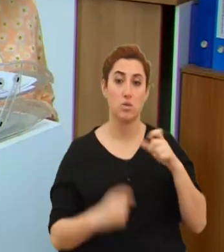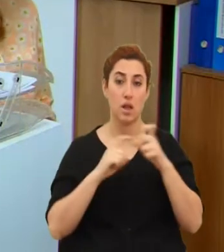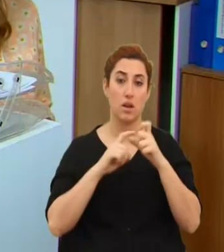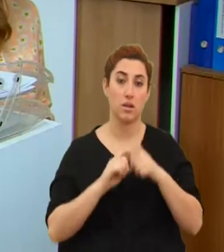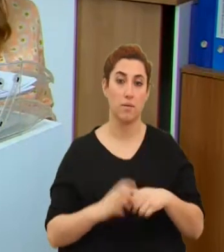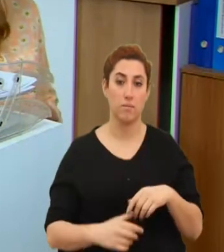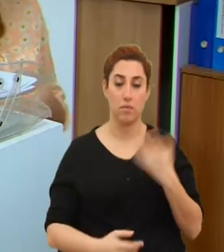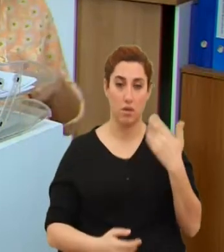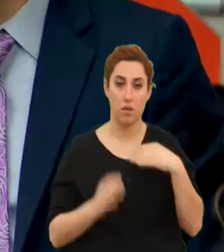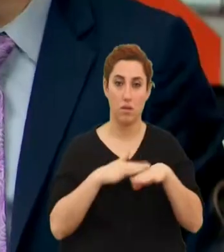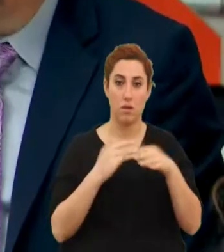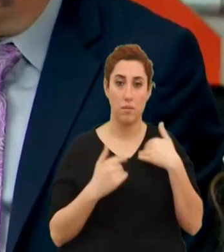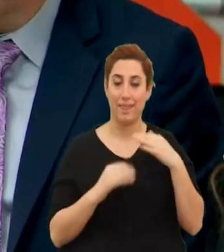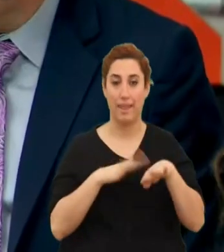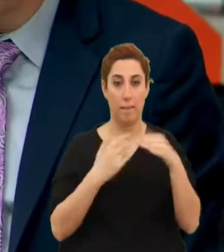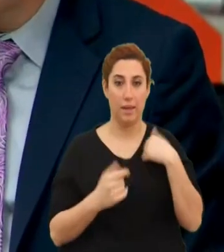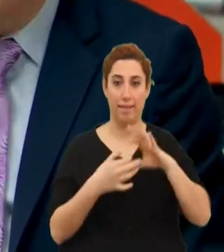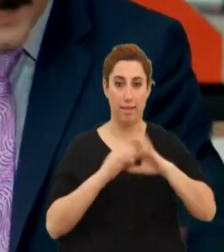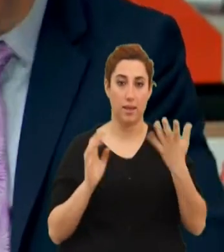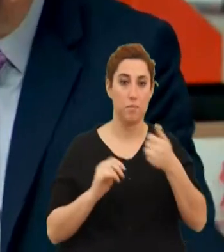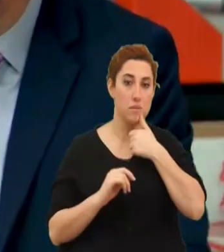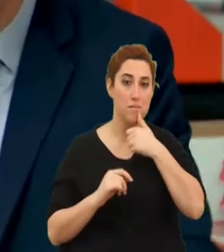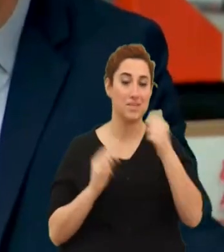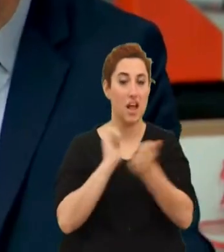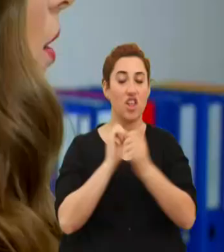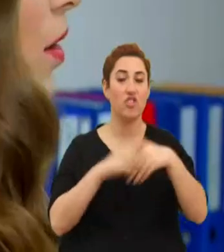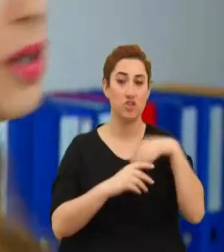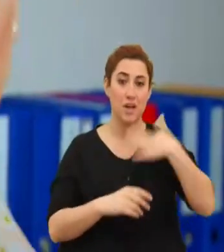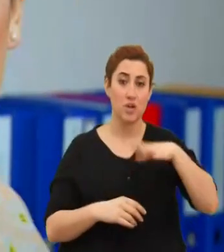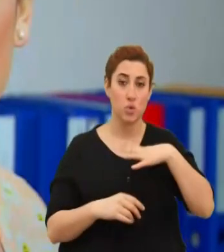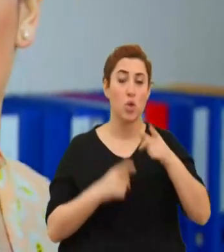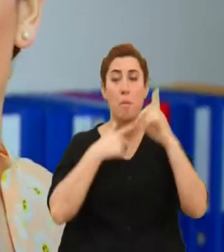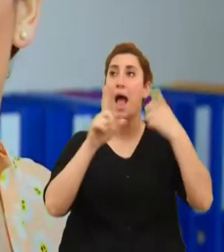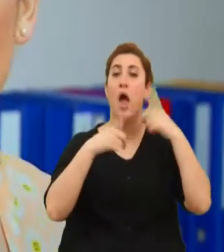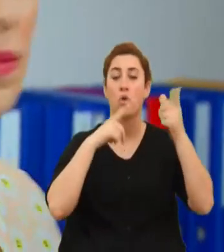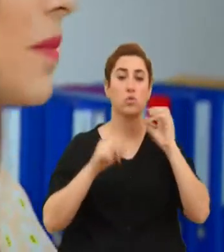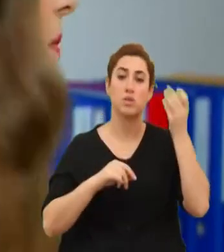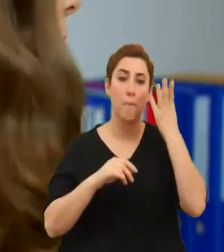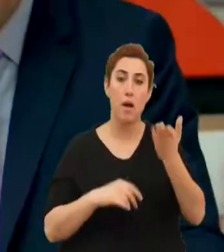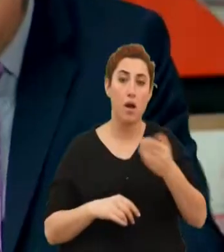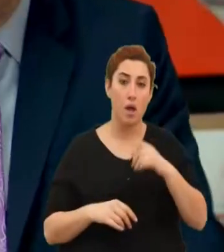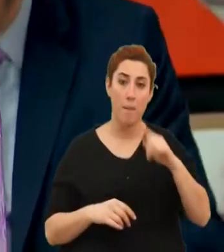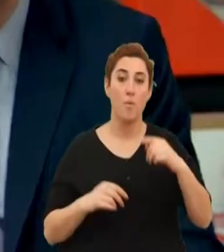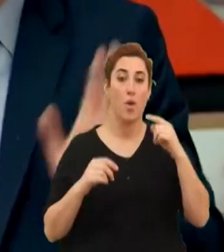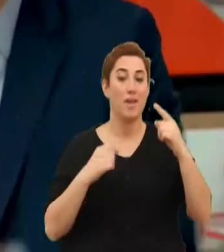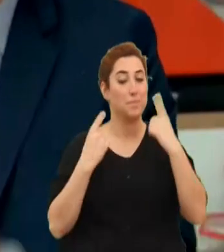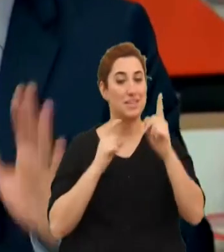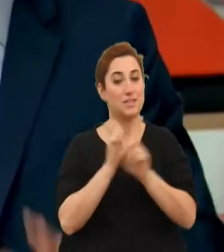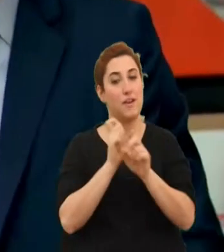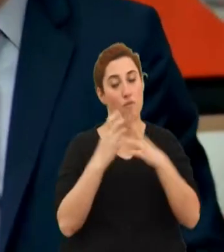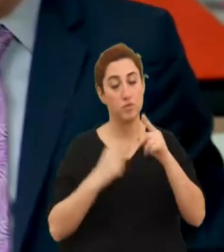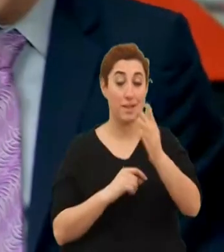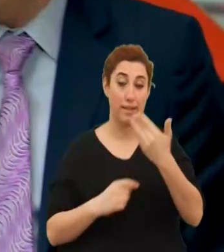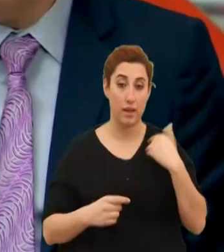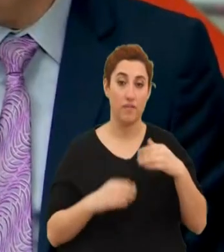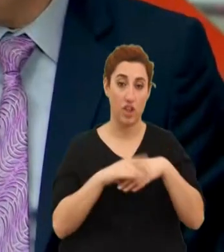Erdem. Niye ben abiciğim? Ne demek niye ben ya? Babasıyla, ailesiyle tanışmak istiyordun, bağırıyordun, çığırıyordun sabahtan beri. Hem olayın taraflarından birisin, sen de